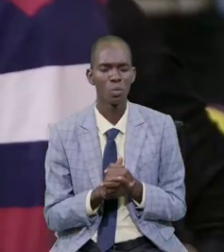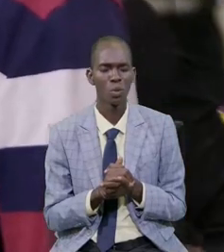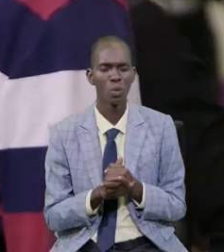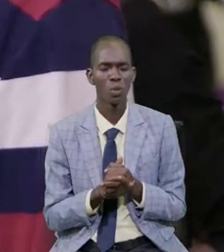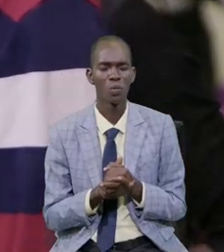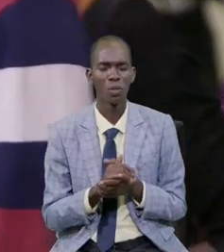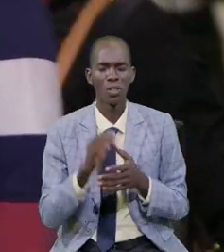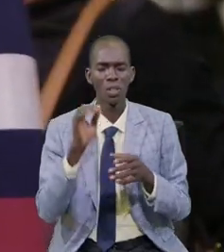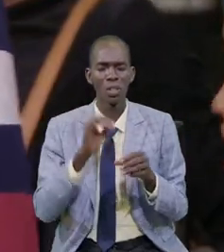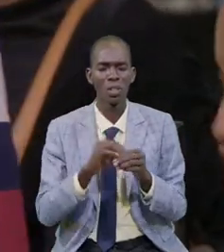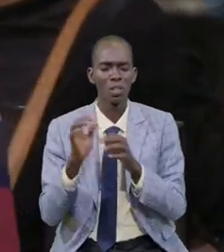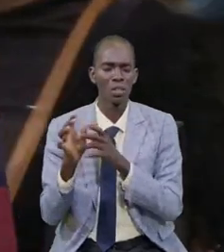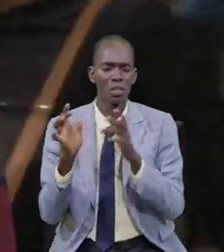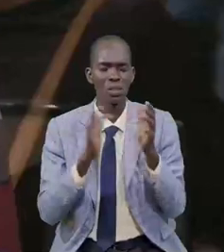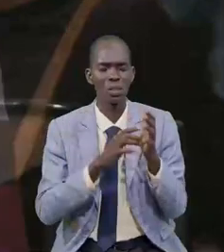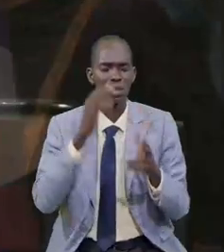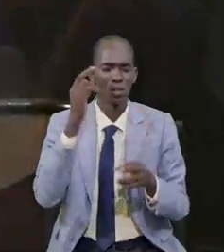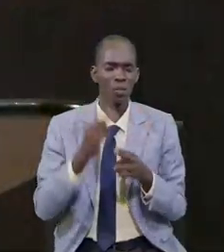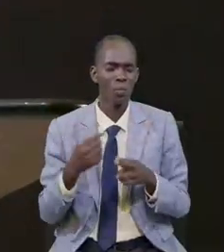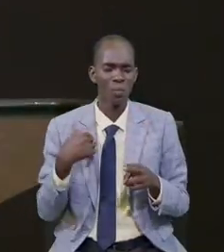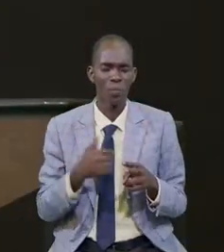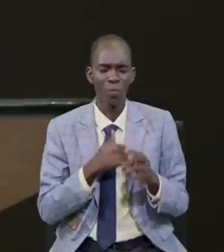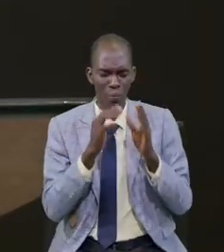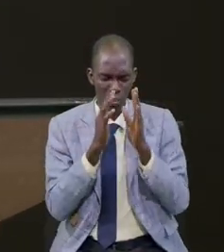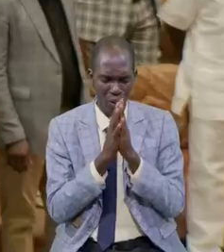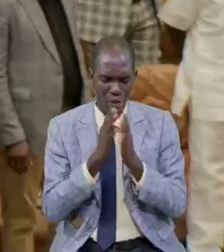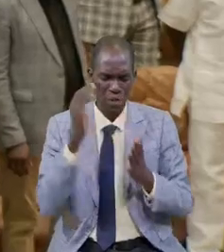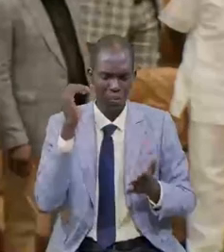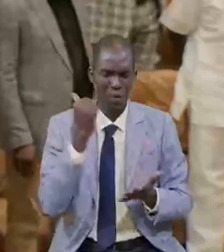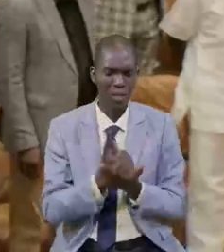Au nom de Jésus, nous prions.